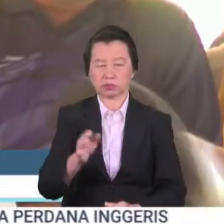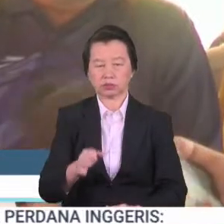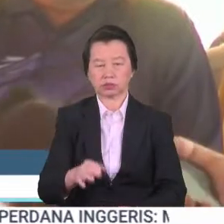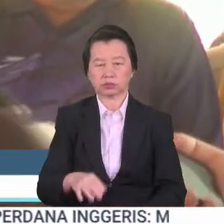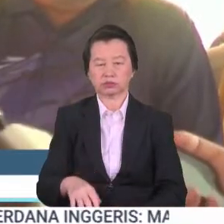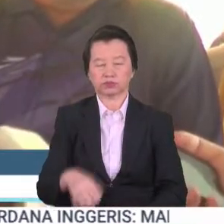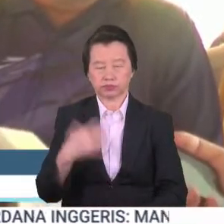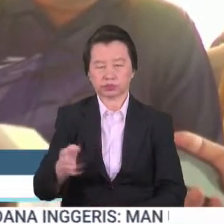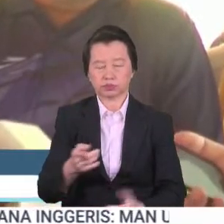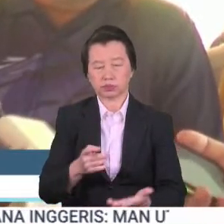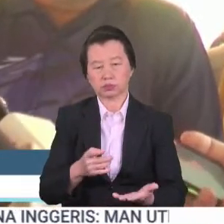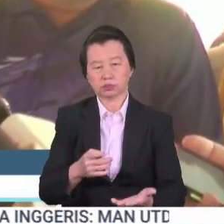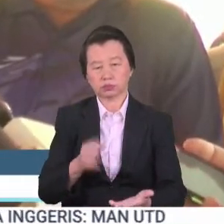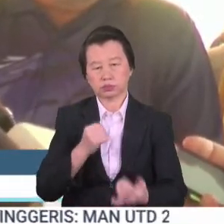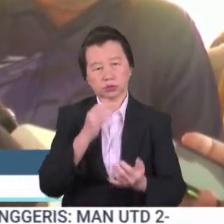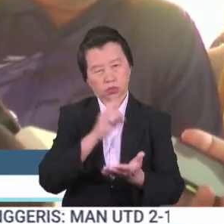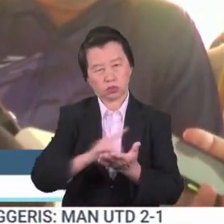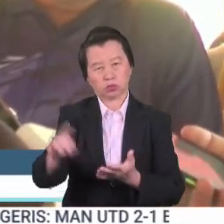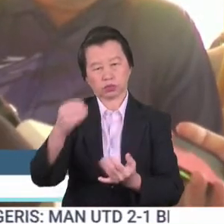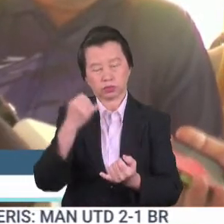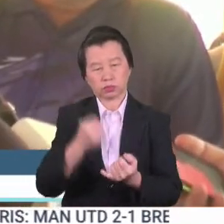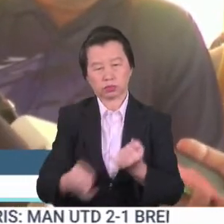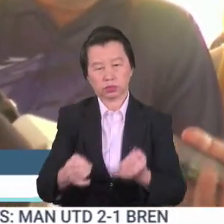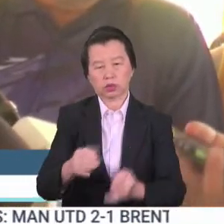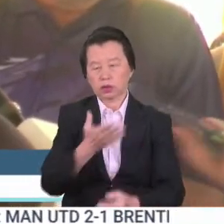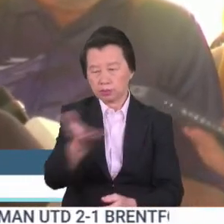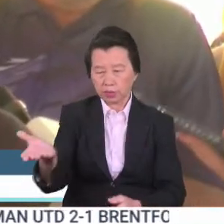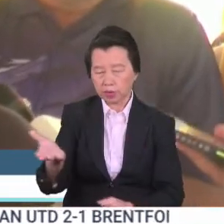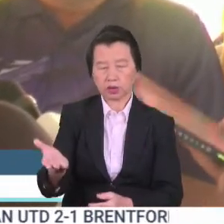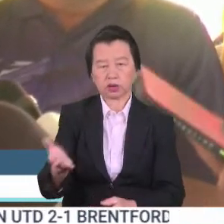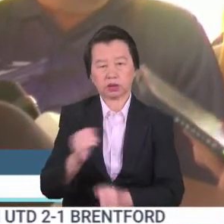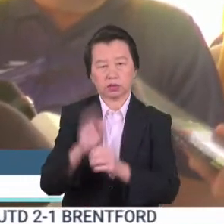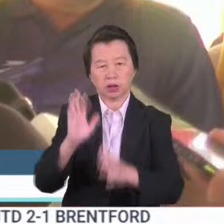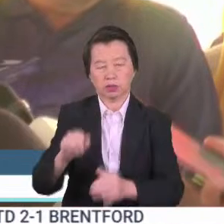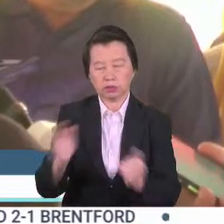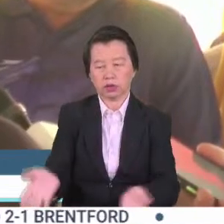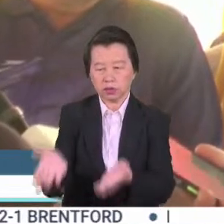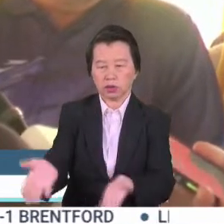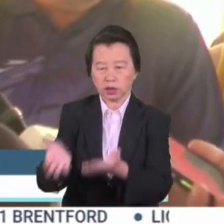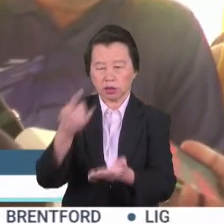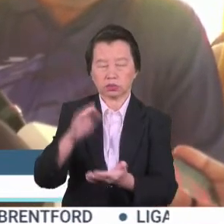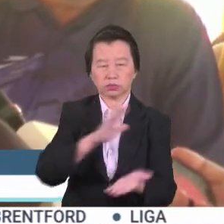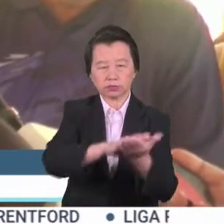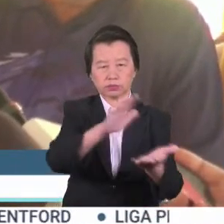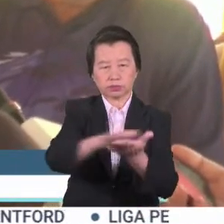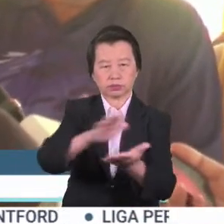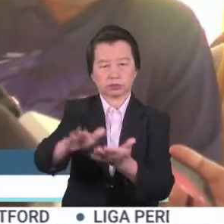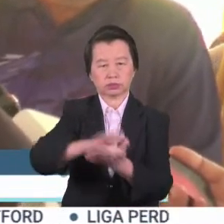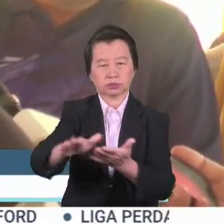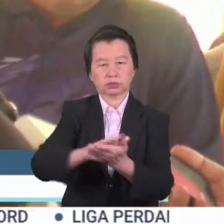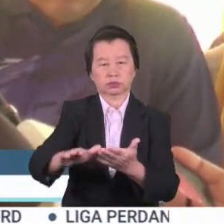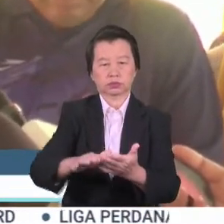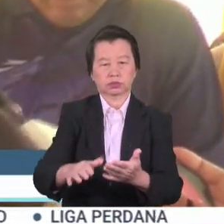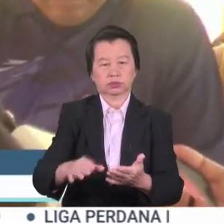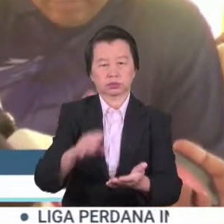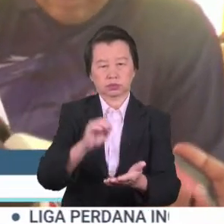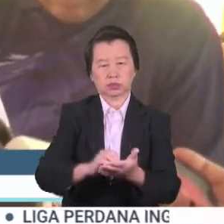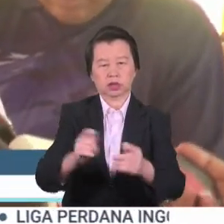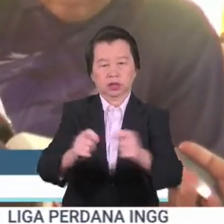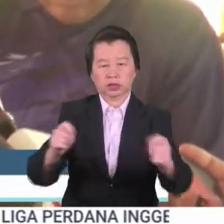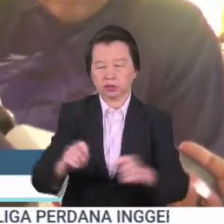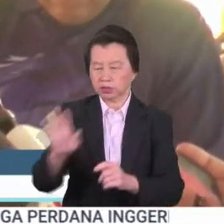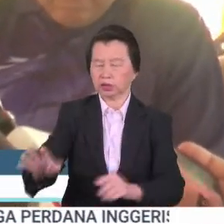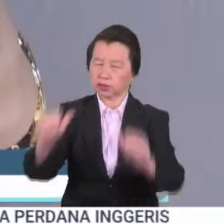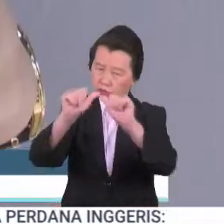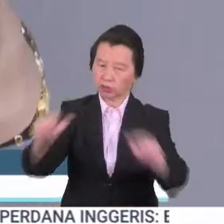masa misalnya hujung Minggu dan sebagainya yang mana mereka boleh galakkan untuk bergotong royong di tempat